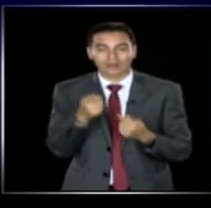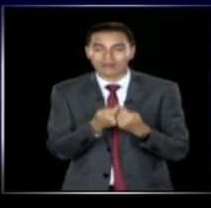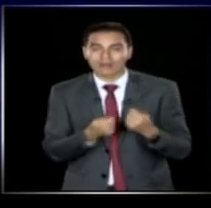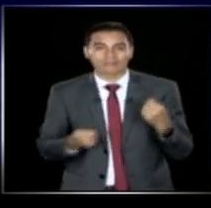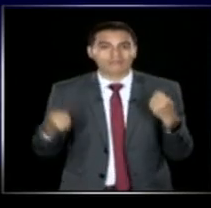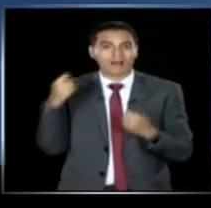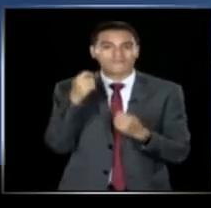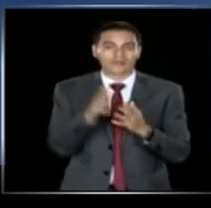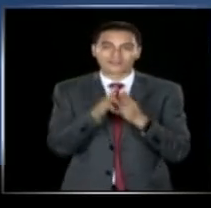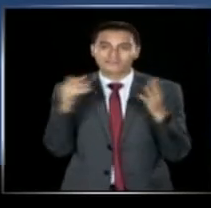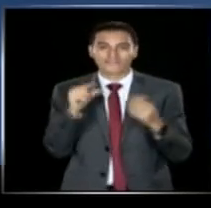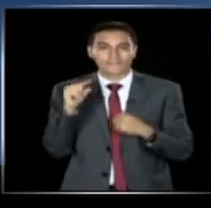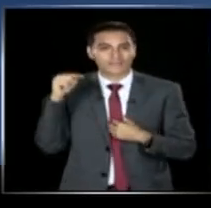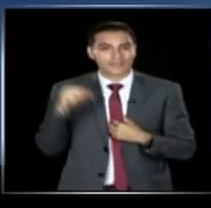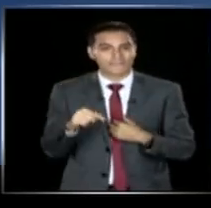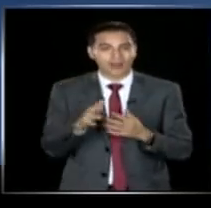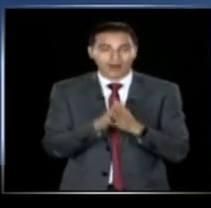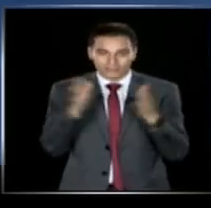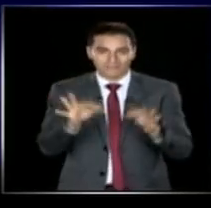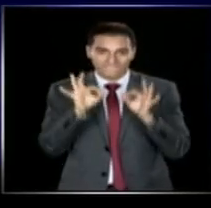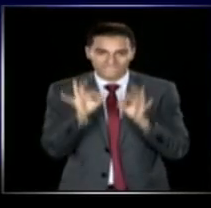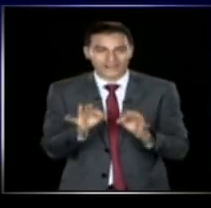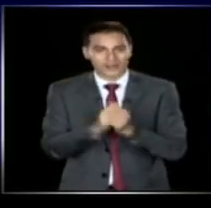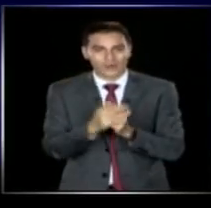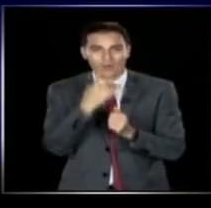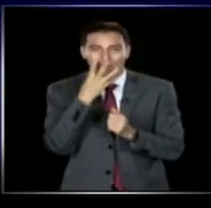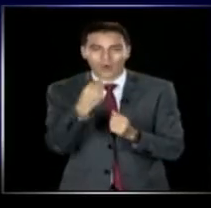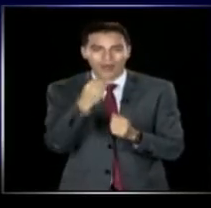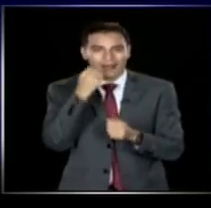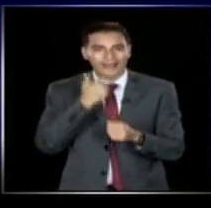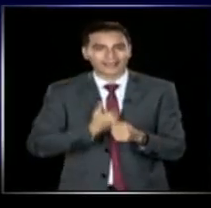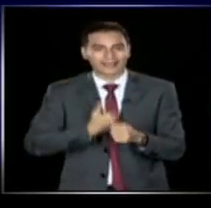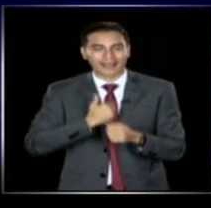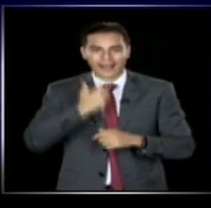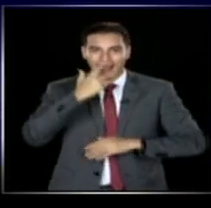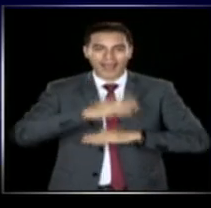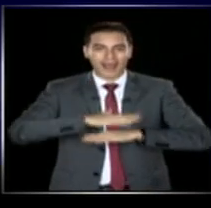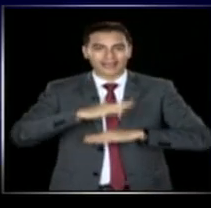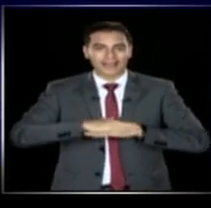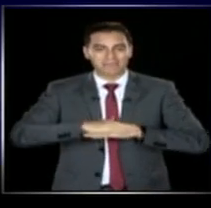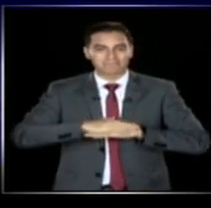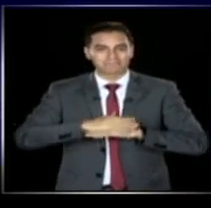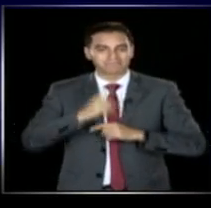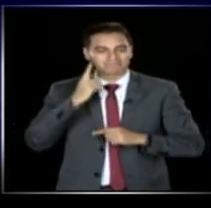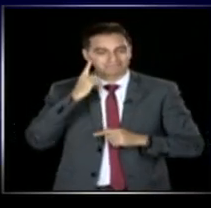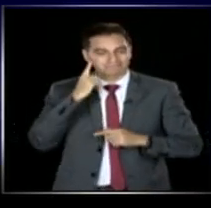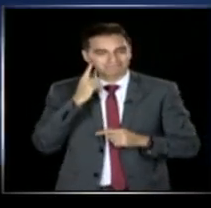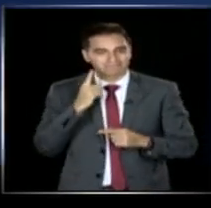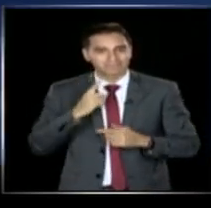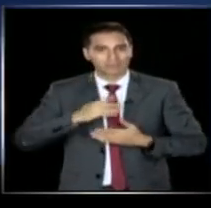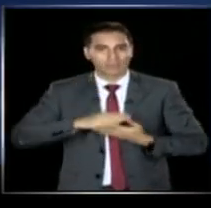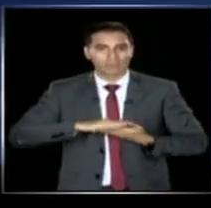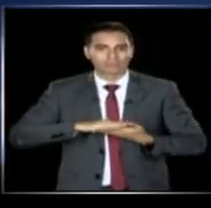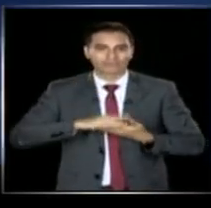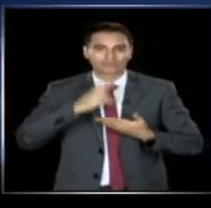إضافة عظيمة للبرنامج، عظيمة فعلا، روح إنسانية، أخلاق، رقي،